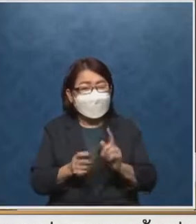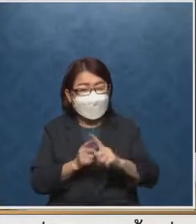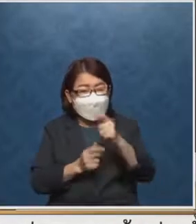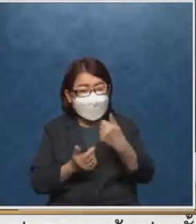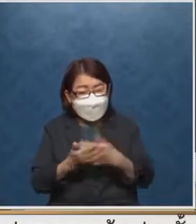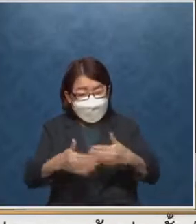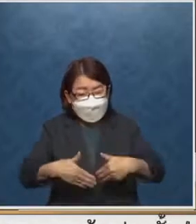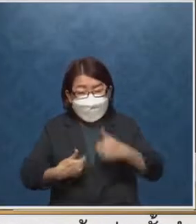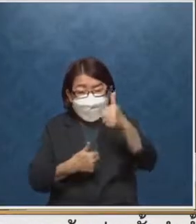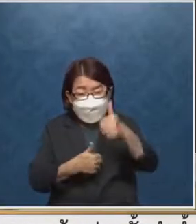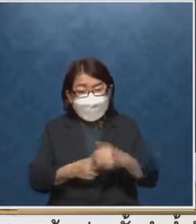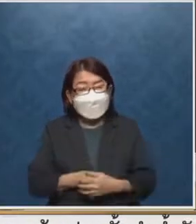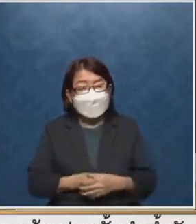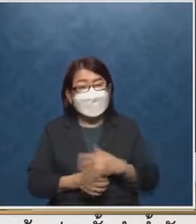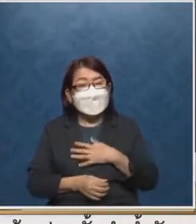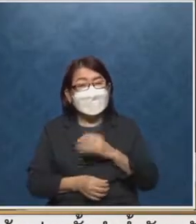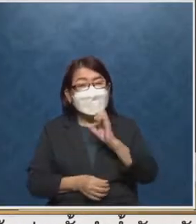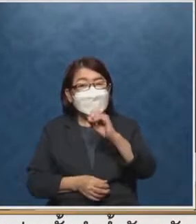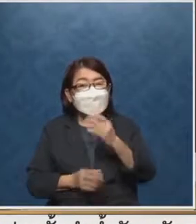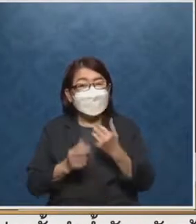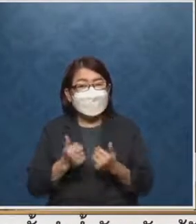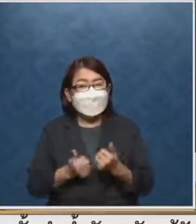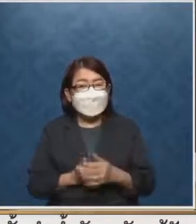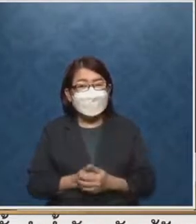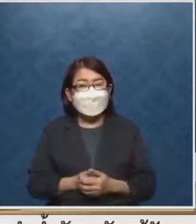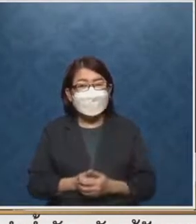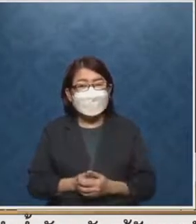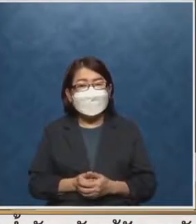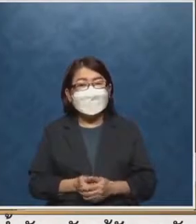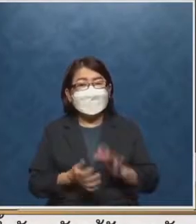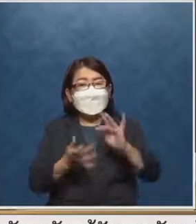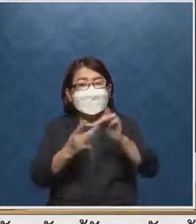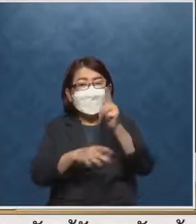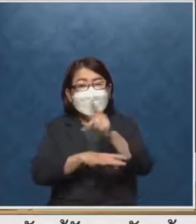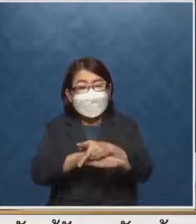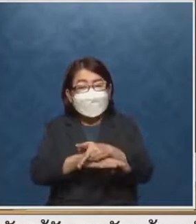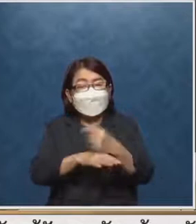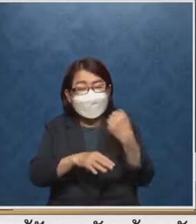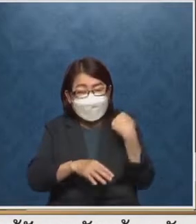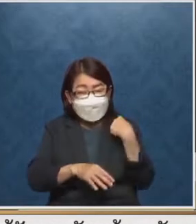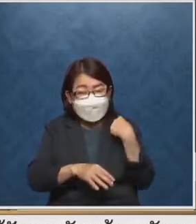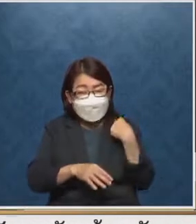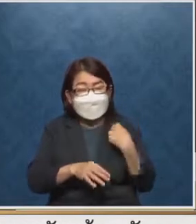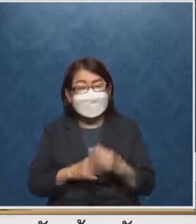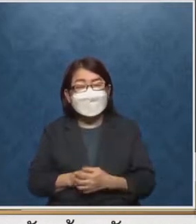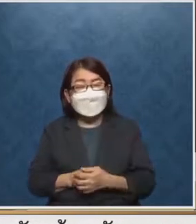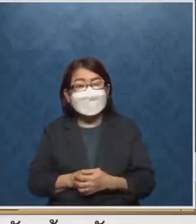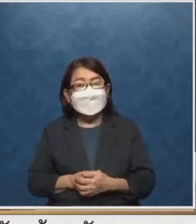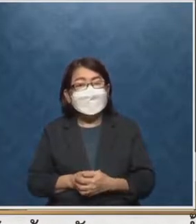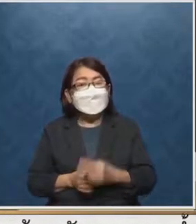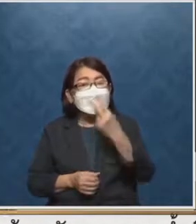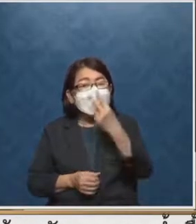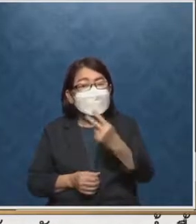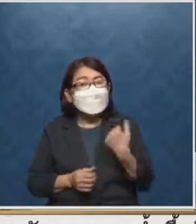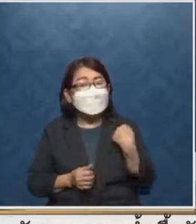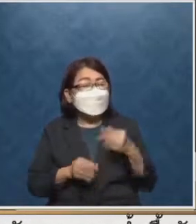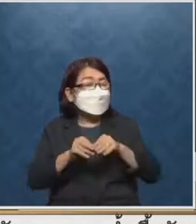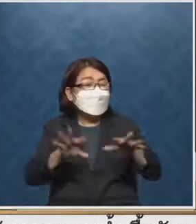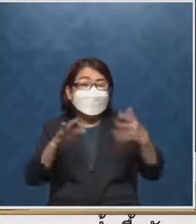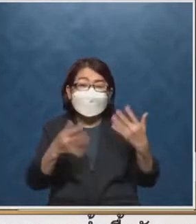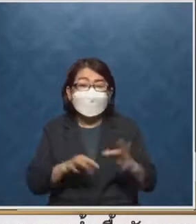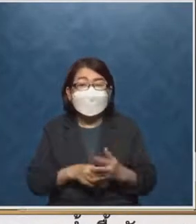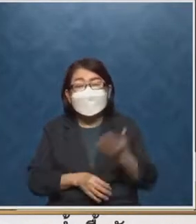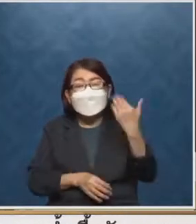ณะนี้เนี่ยก็ผมกราบเรียนว่าในอินเทอร์เน็ตทั่วๆไปนะครับถ้าเปรียบเทียบสมัยก็หนึ่งเนี่ยสมัยหนึ่ง